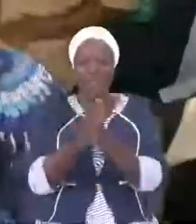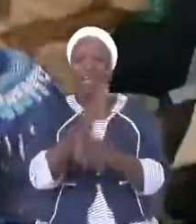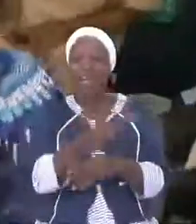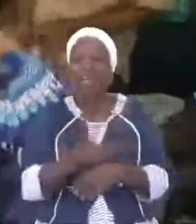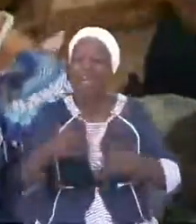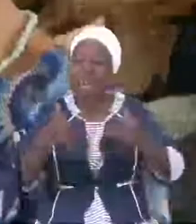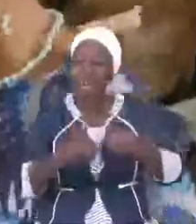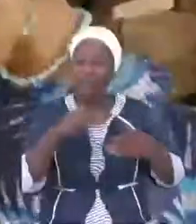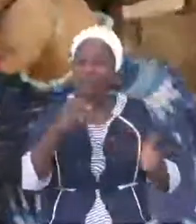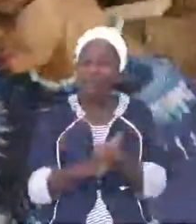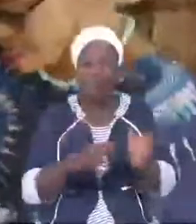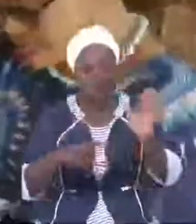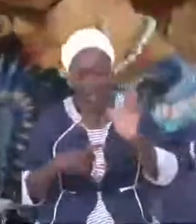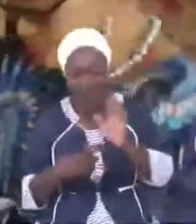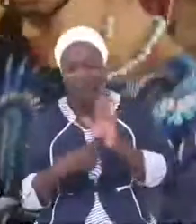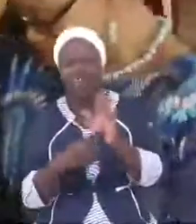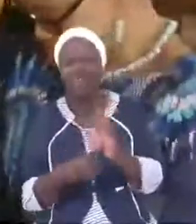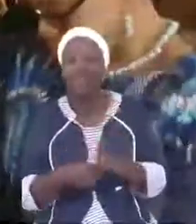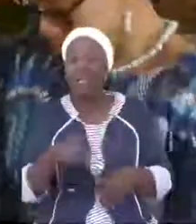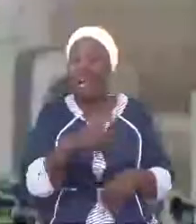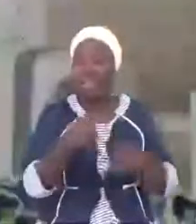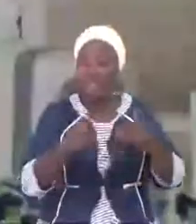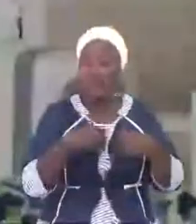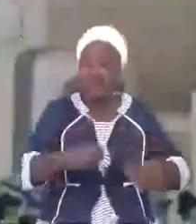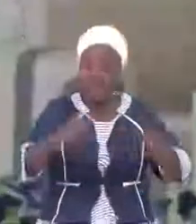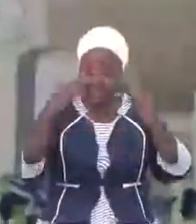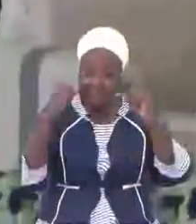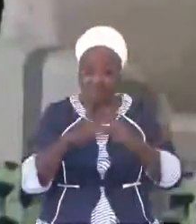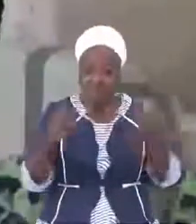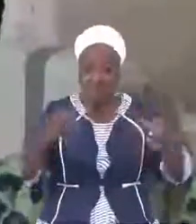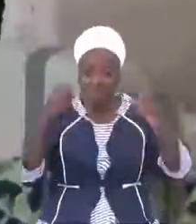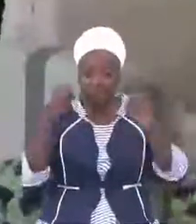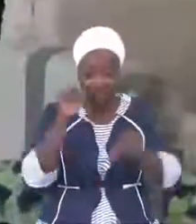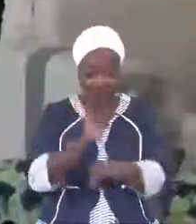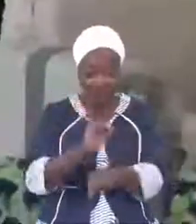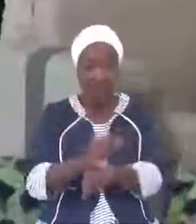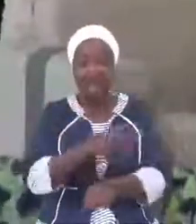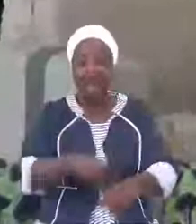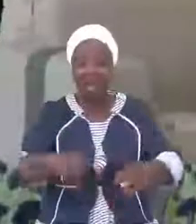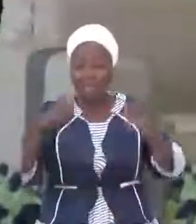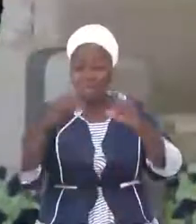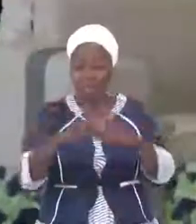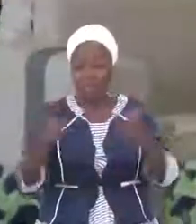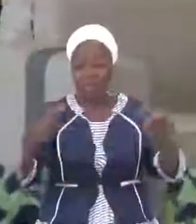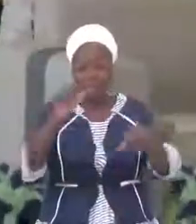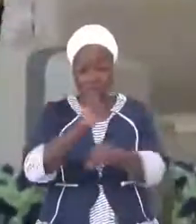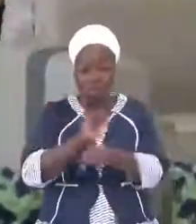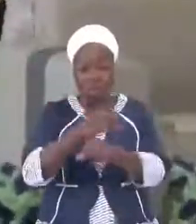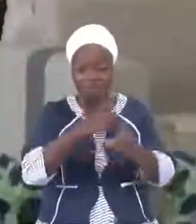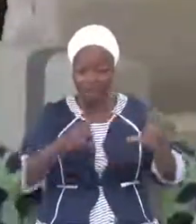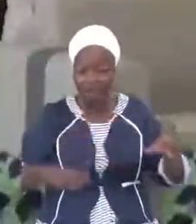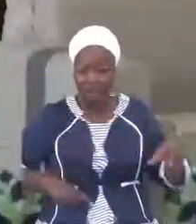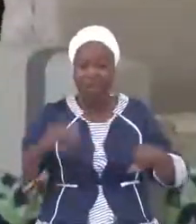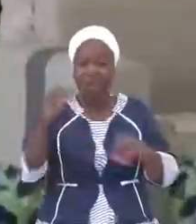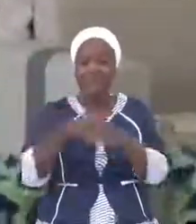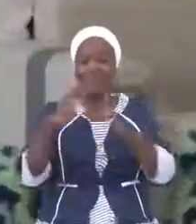et ayez la manifestation, la démonstration de la bonté de Dieu,